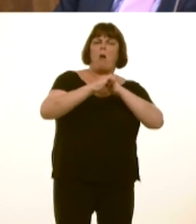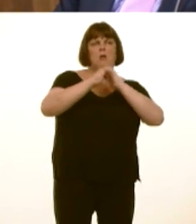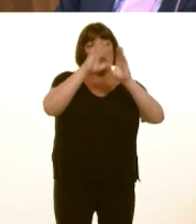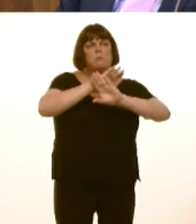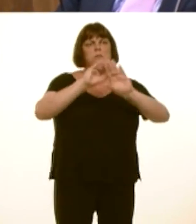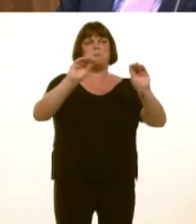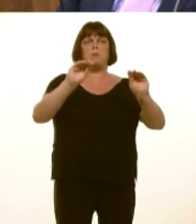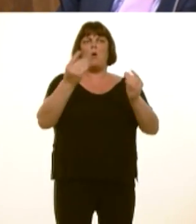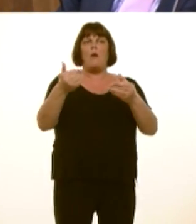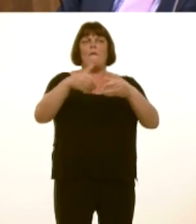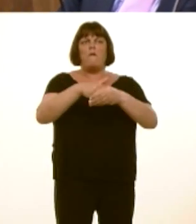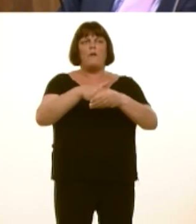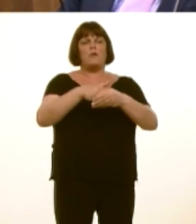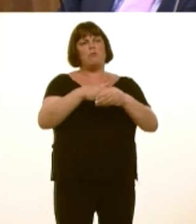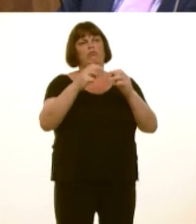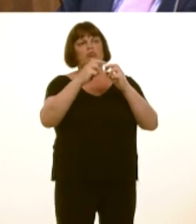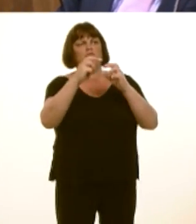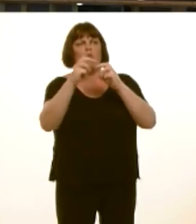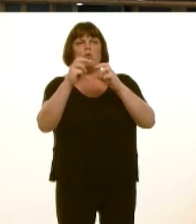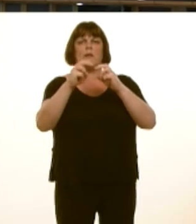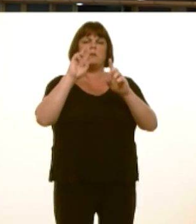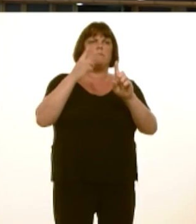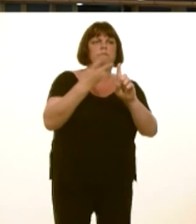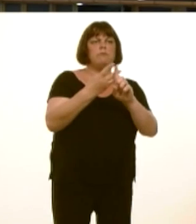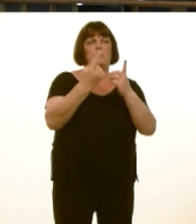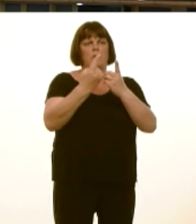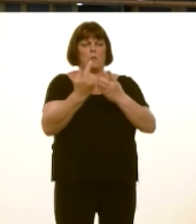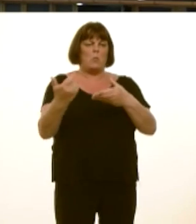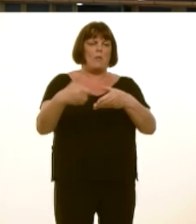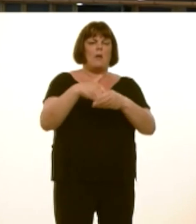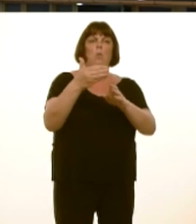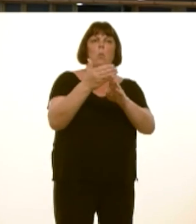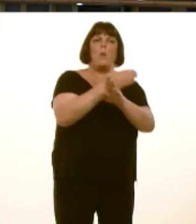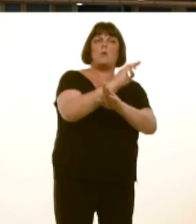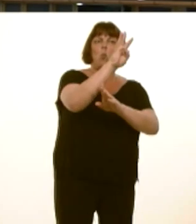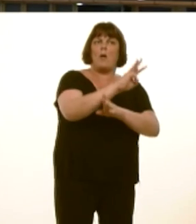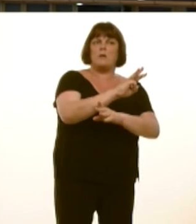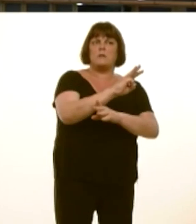hyn sydd gan dwristiaeth yn y gorllewin i'w gynnig ynghyd a phob rhan o Gymru.